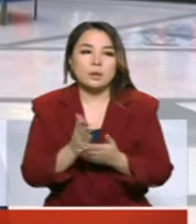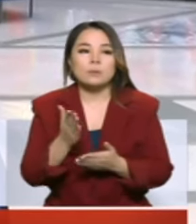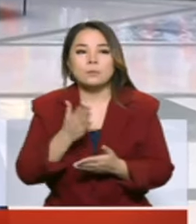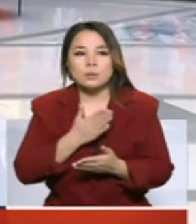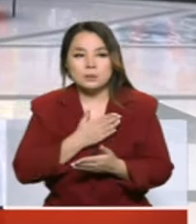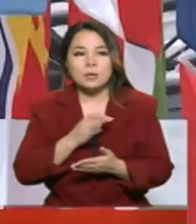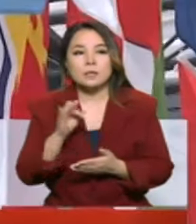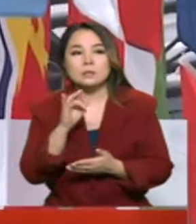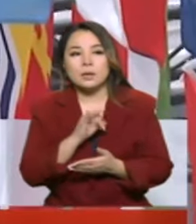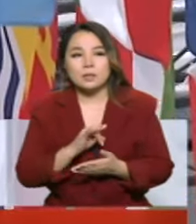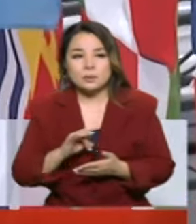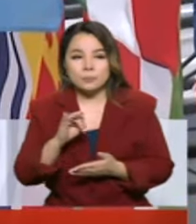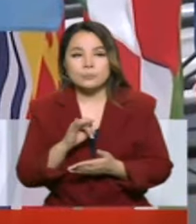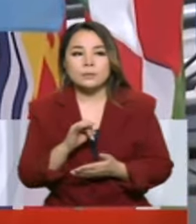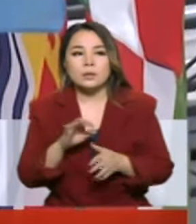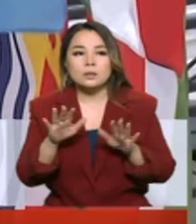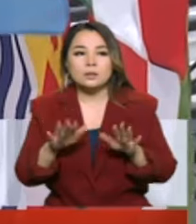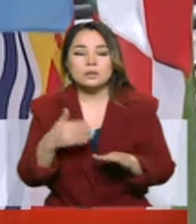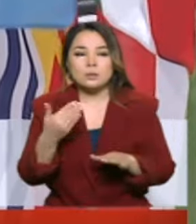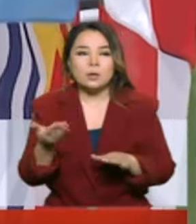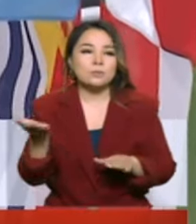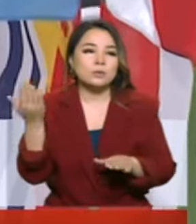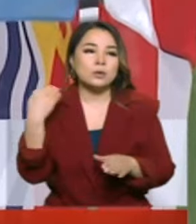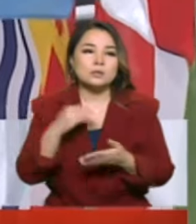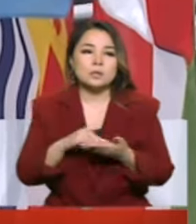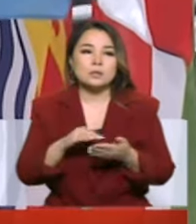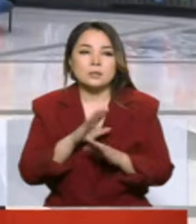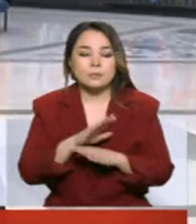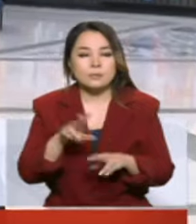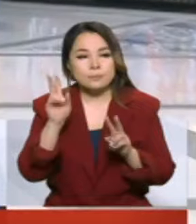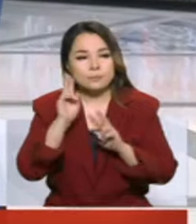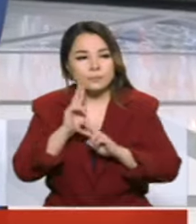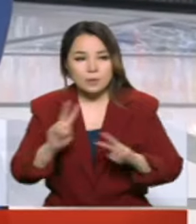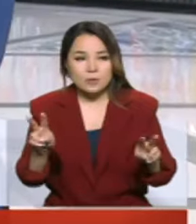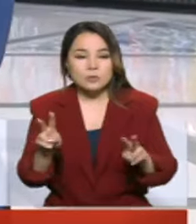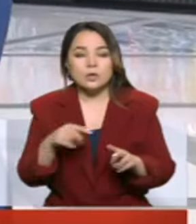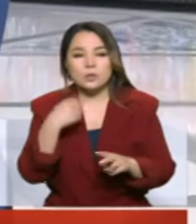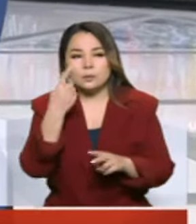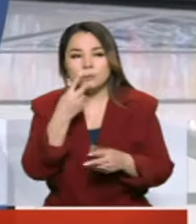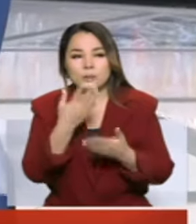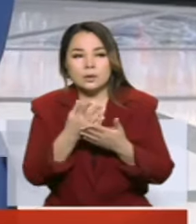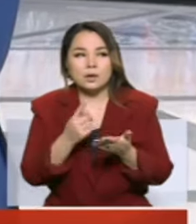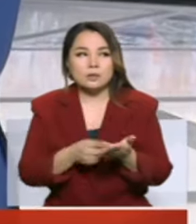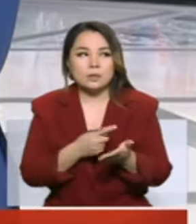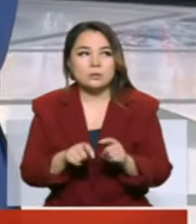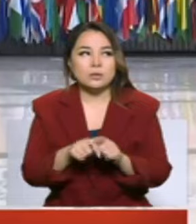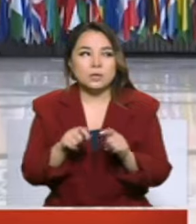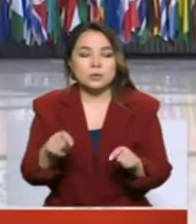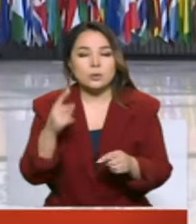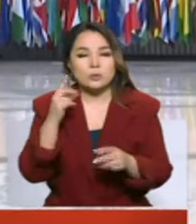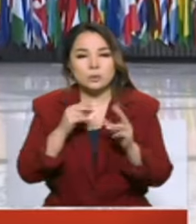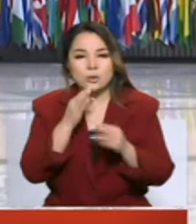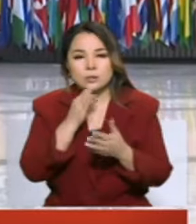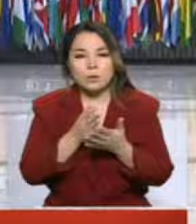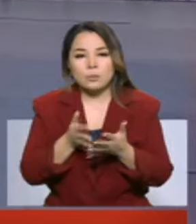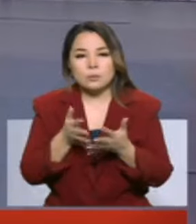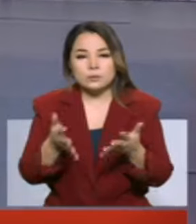Біздің тарихымыздың ақдақтарын, бұрын жазылмаған, білінбеген беттерін ашуға үлкен әсер тегізеді деген